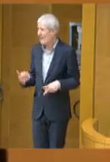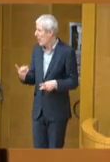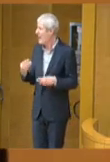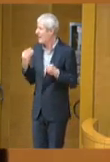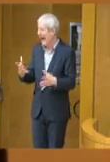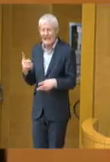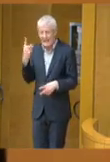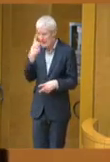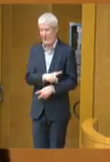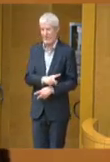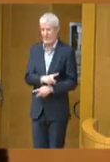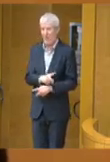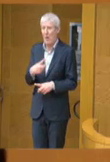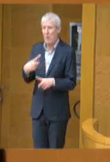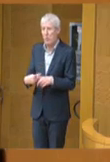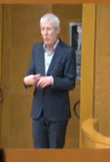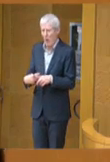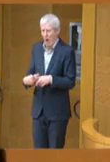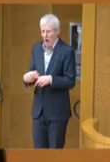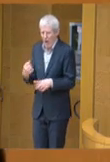difficile e improbo il lavoro